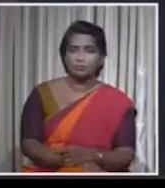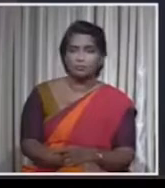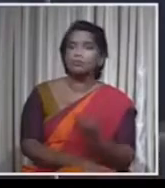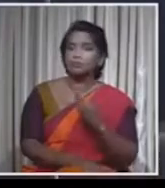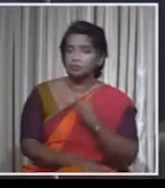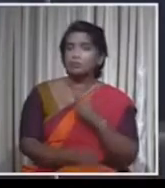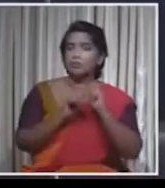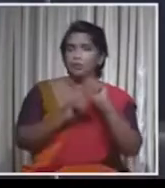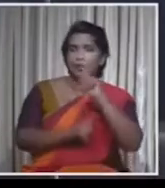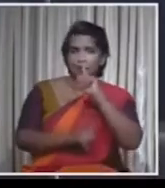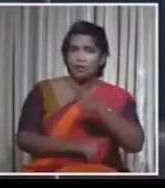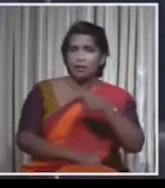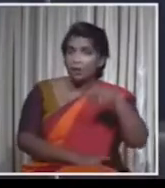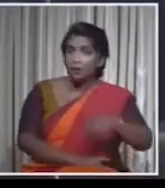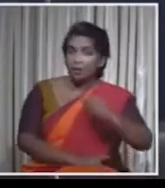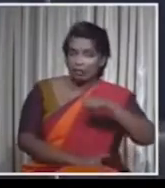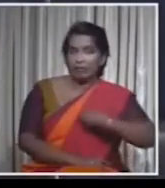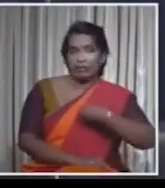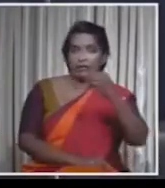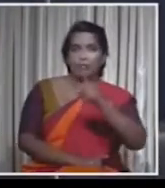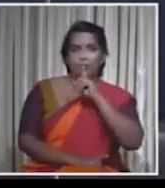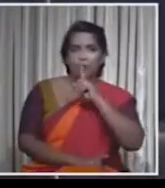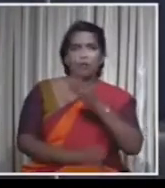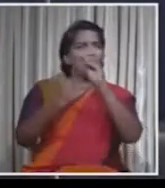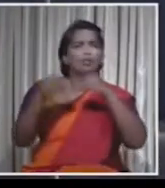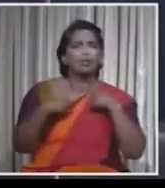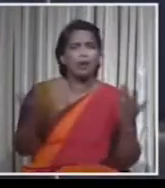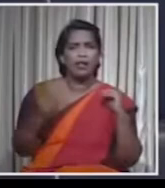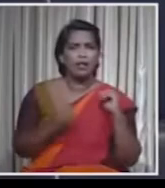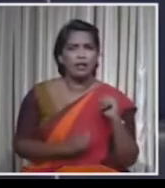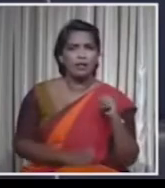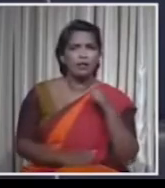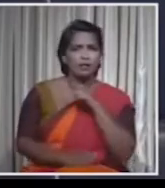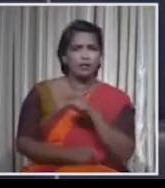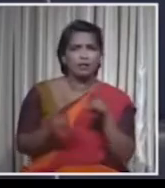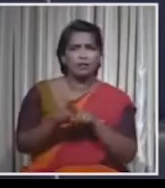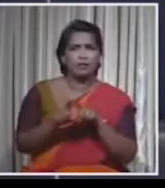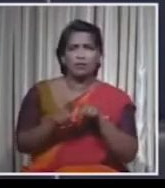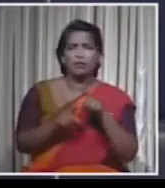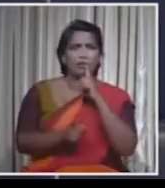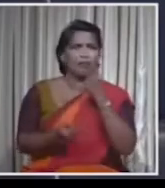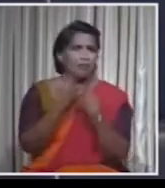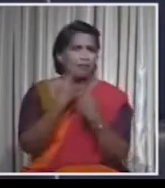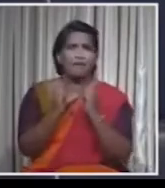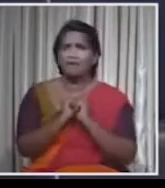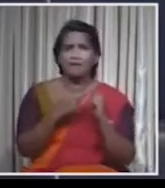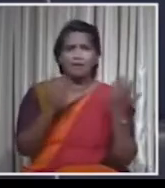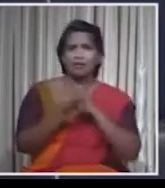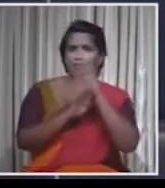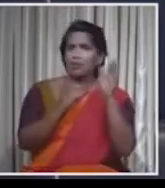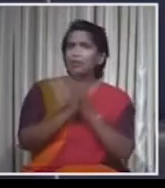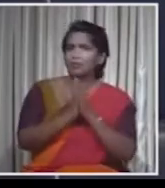අපි සභා විල්ලුහම එදා දෙන්න එකඟ වුණා. ඇයි එක දුන්න ඇත්තේ. අනික මේක තව සමාලෝචනය වැඩන්නේ දැන් ඔක්කොම